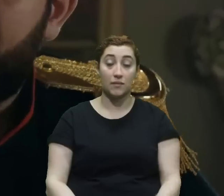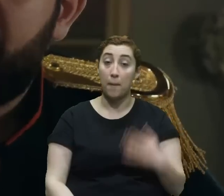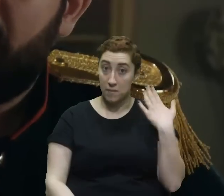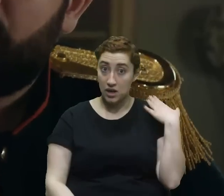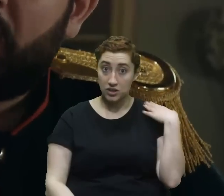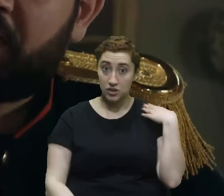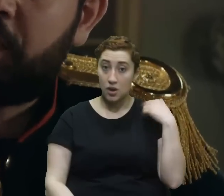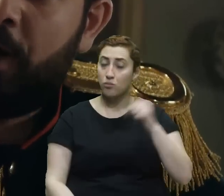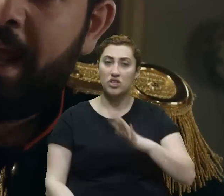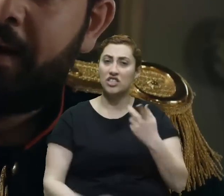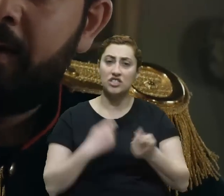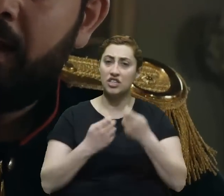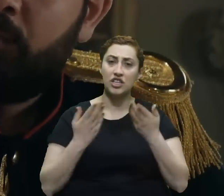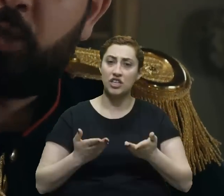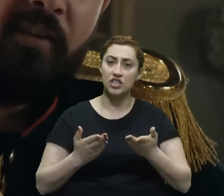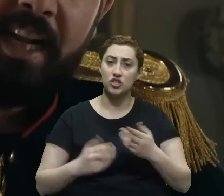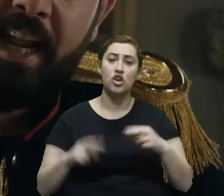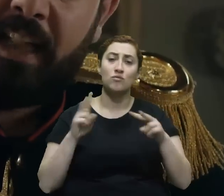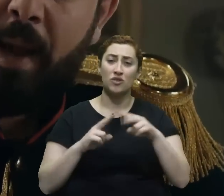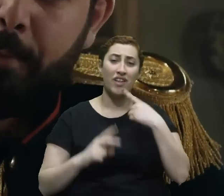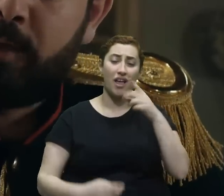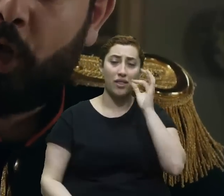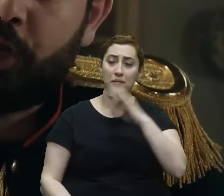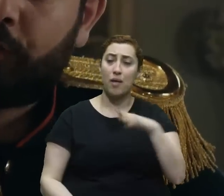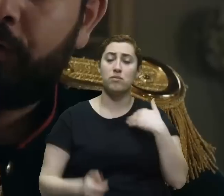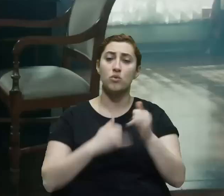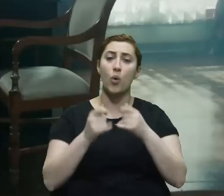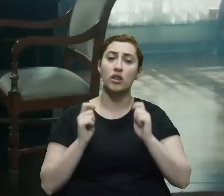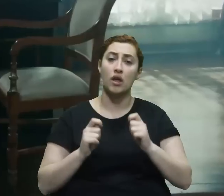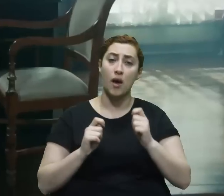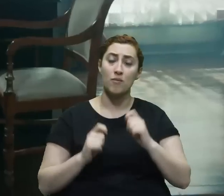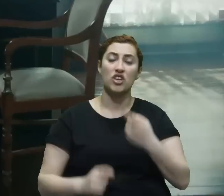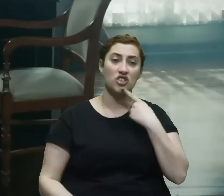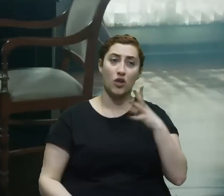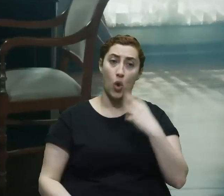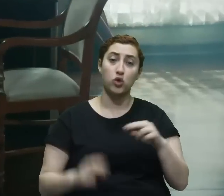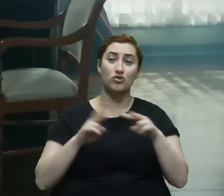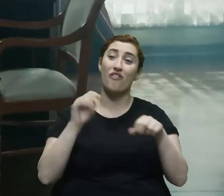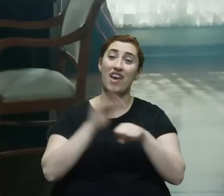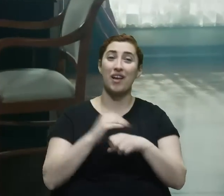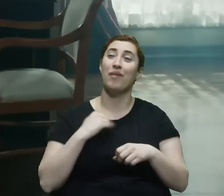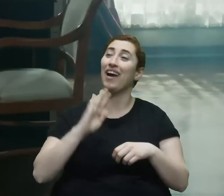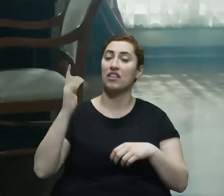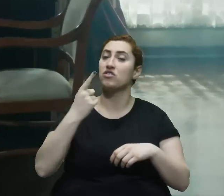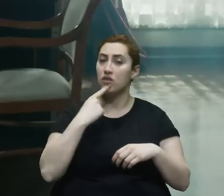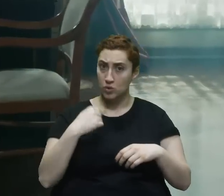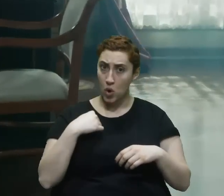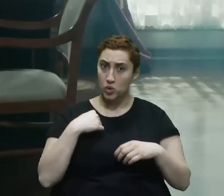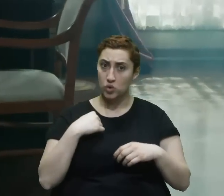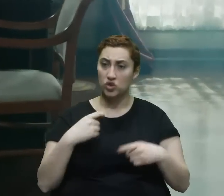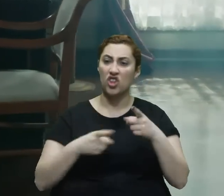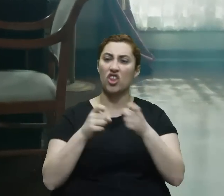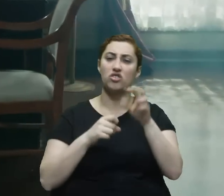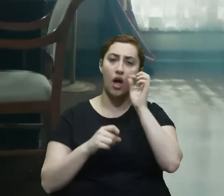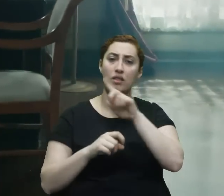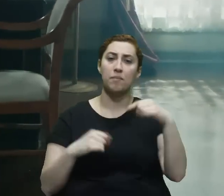Paşa! Bu nasıl iş böyle? Mustafa denilen adam hepimizle oynuyor. İhbar geldi, Mustafa'yı yakalamaya gidiyoruz diyorsunuz.